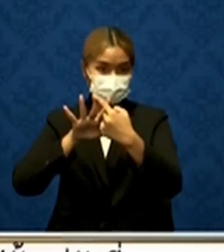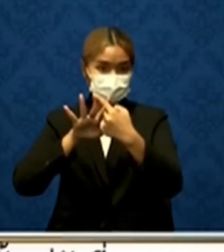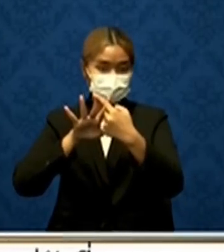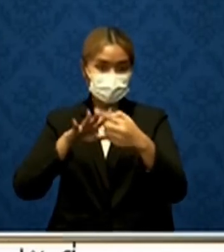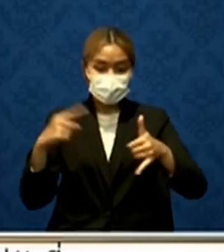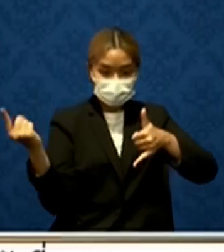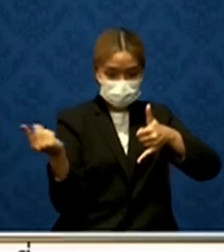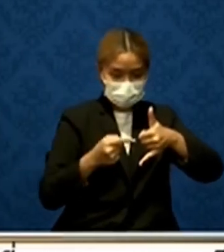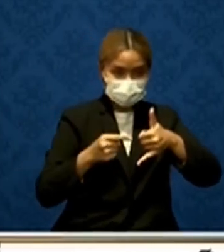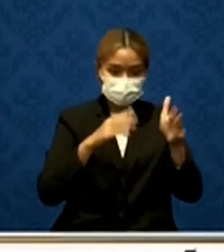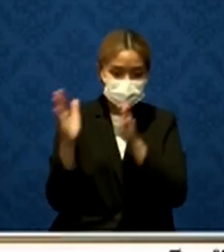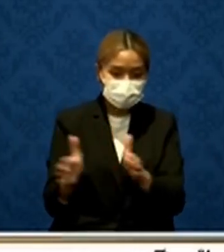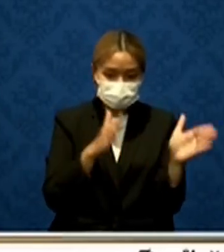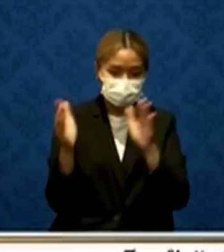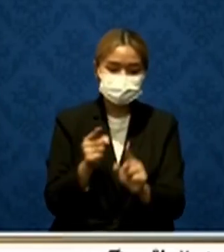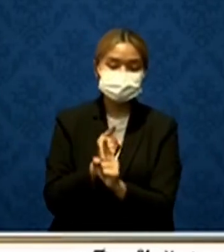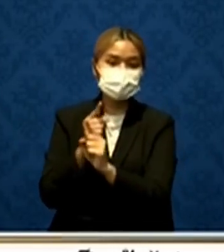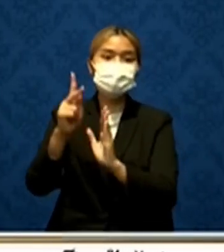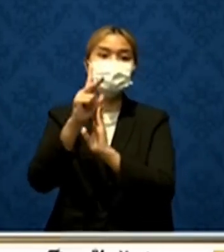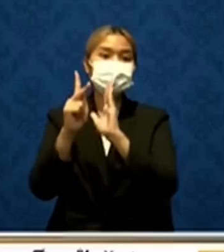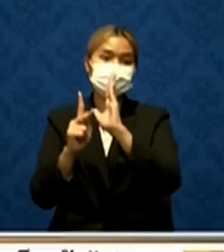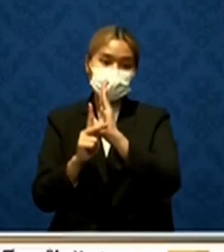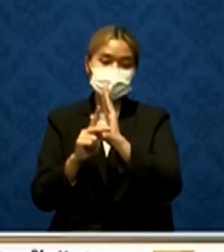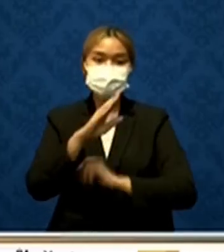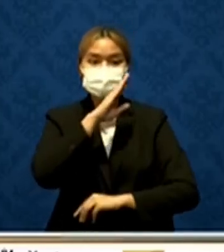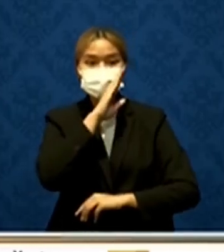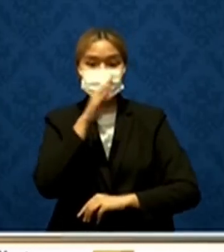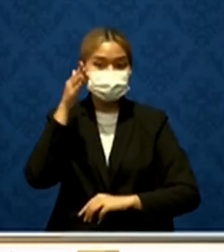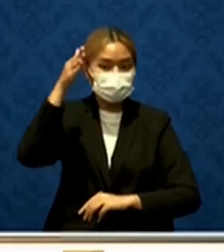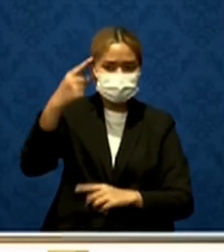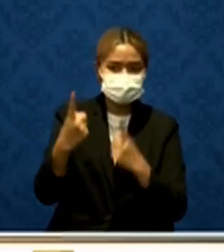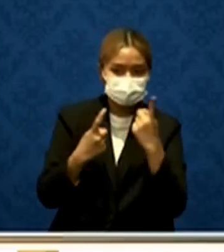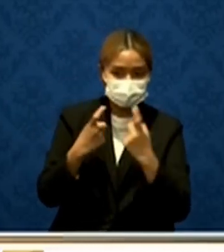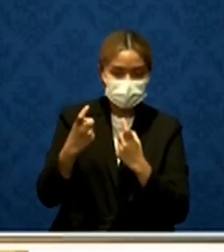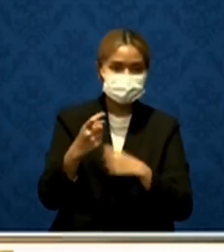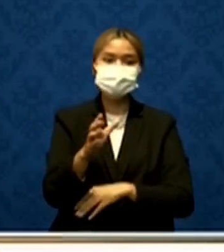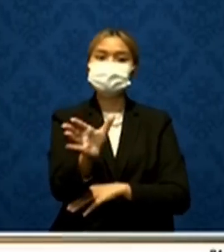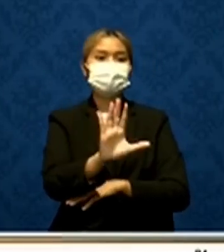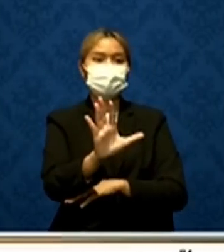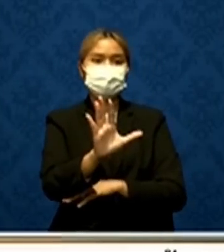การลงโทษถูกต้องตามกฎหมายไม่ถูกโต้แย้งวันหลังและทำให้กลายเป็นโมฆะ